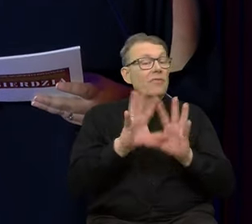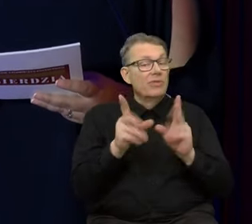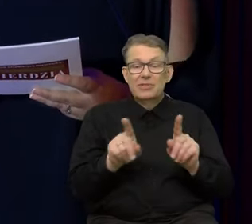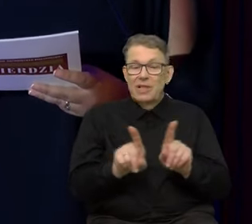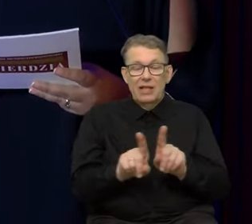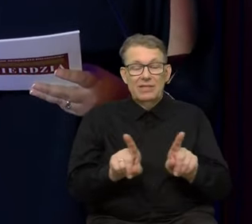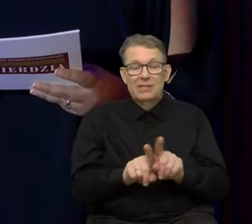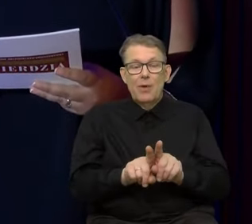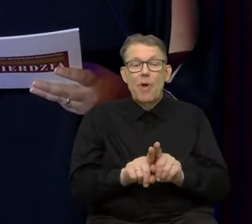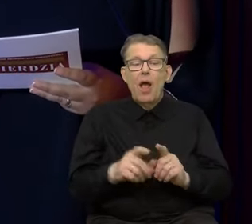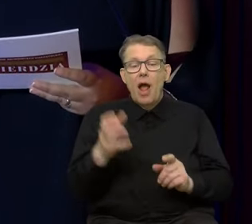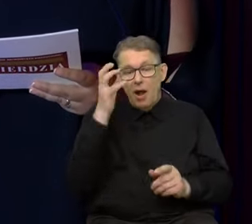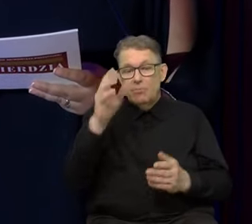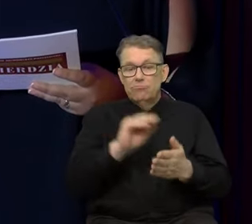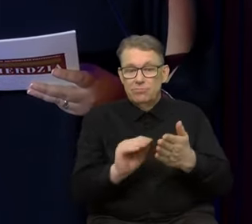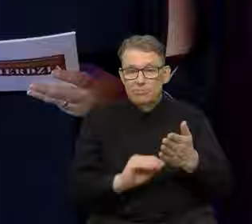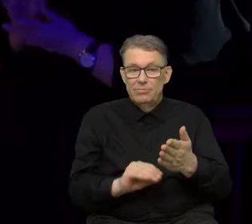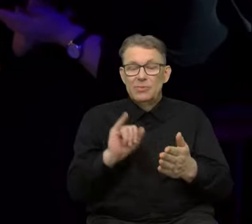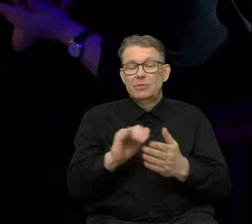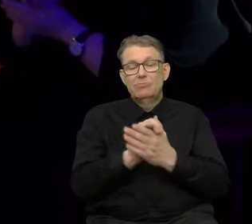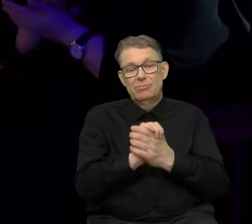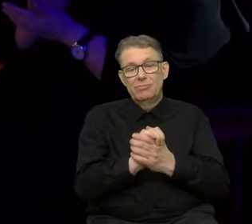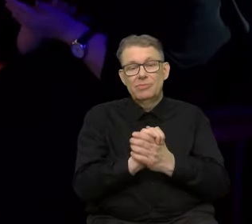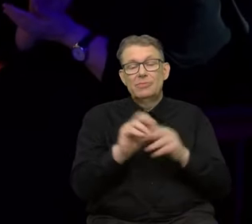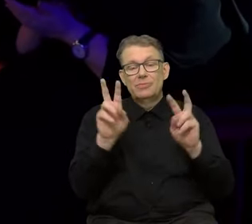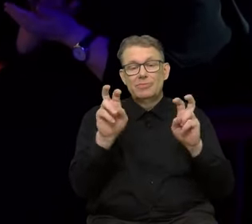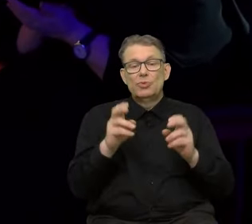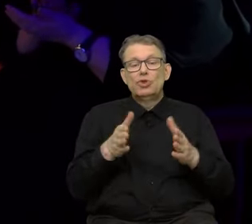przyjaciół dróg miłosierdzia.